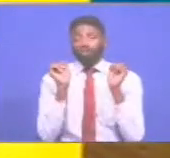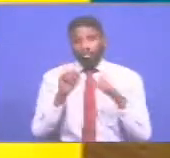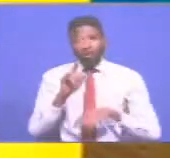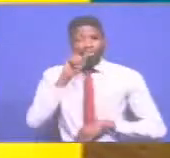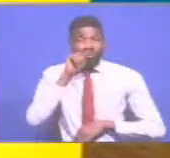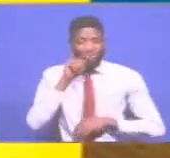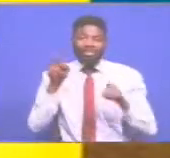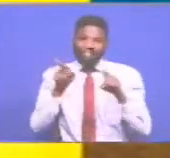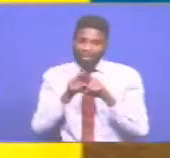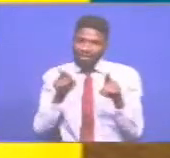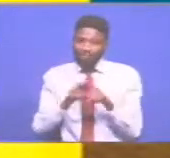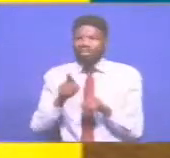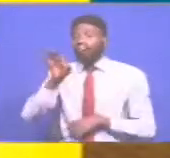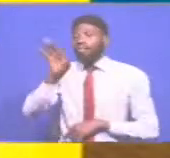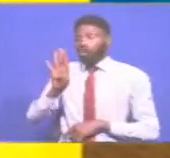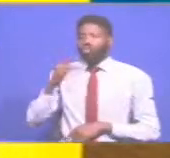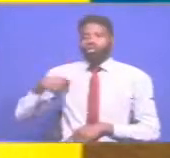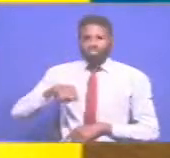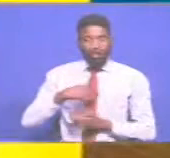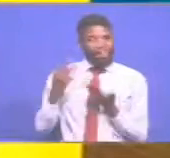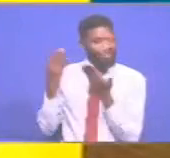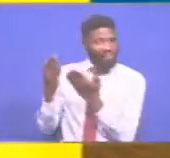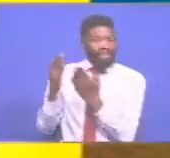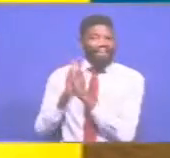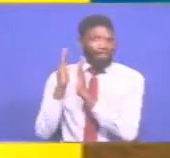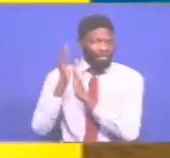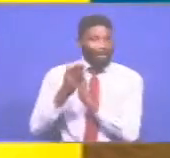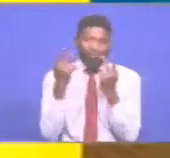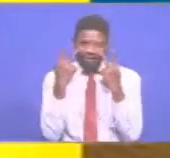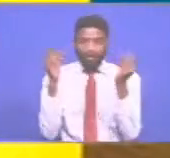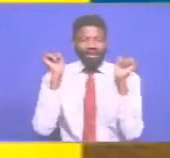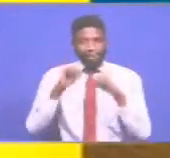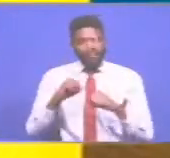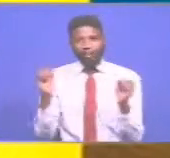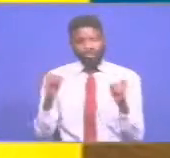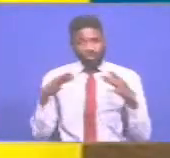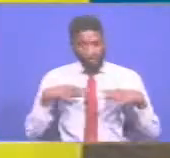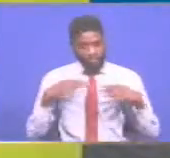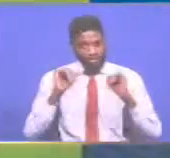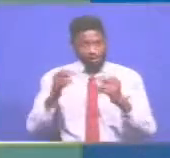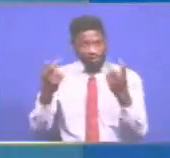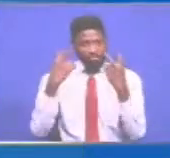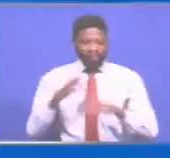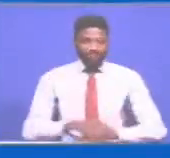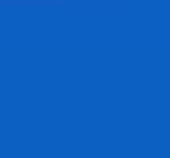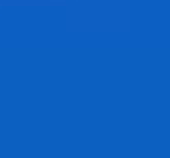are also live on Facebook. Let's take a break. We are back shortly. Stay with us.